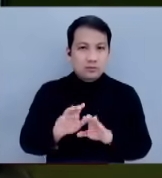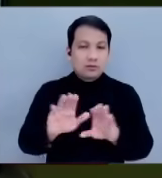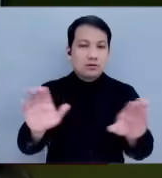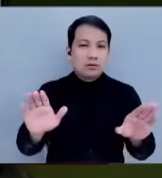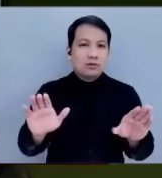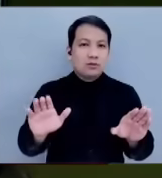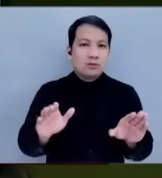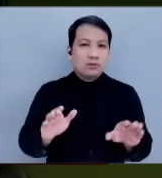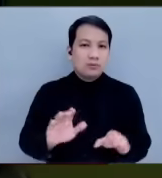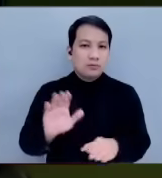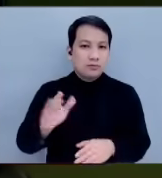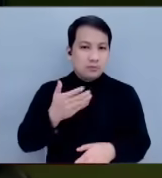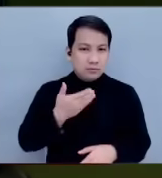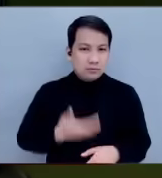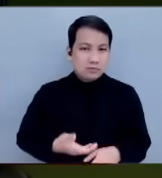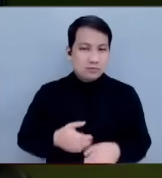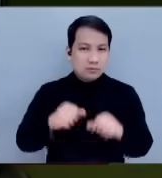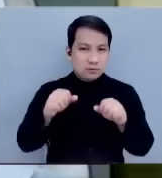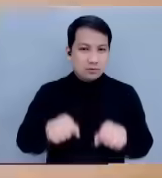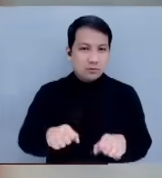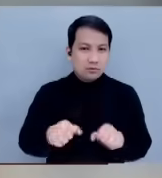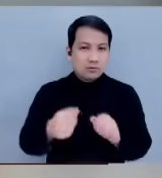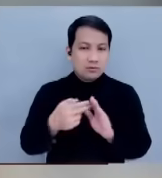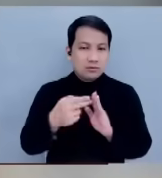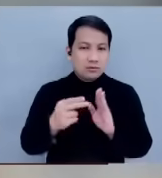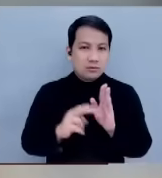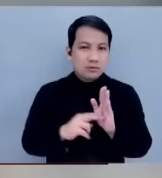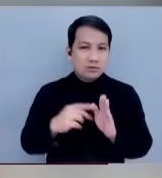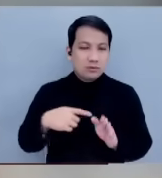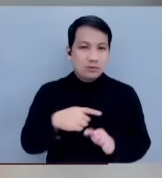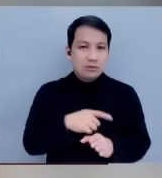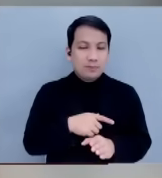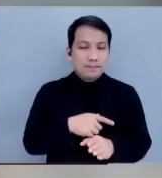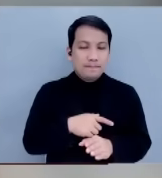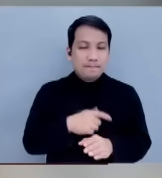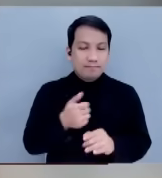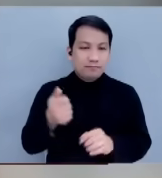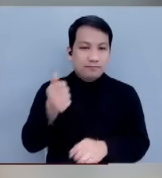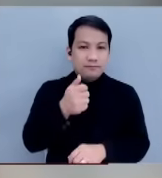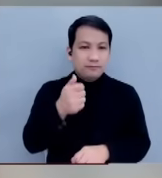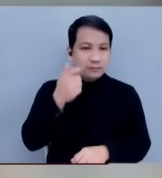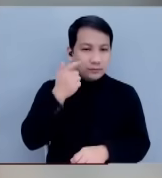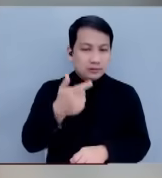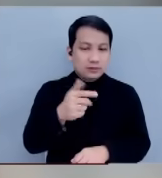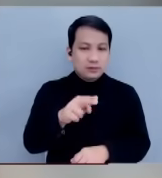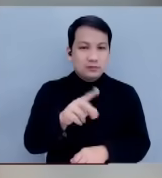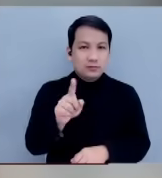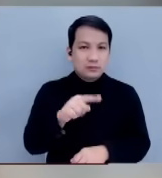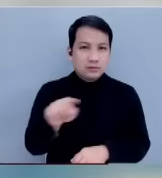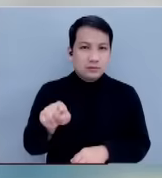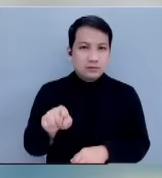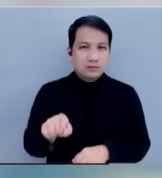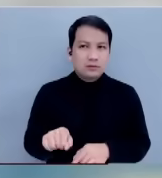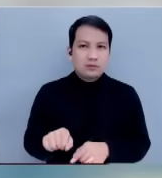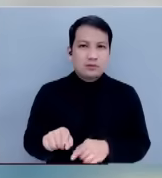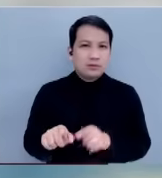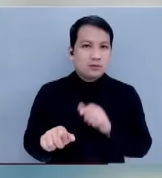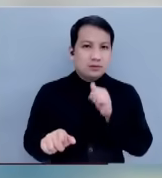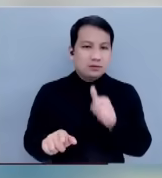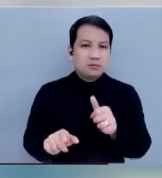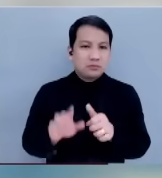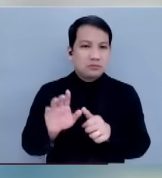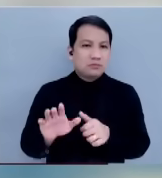strike, pero nanindigan si House Committee on Legislative Franchises Chairman Gus Tambunting na hindi sila madadala sa mga